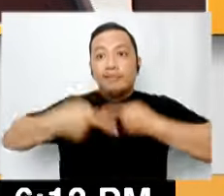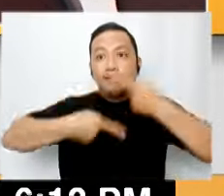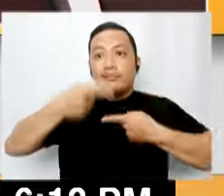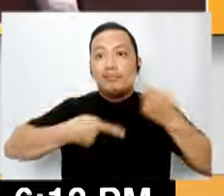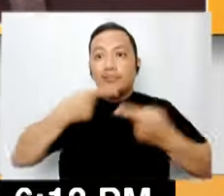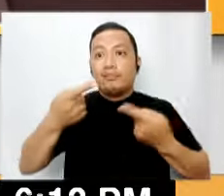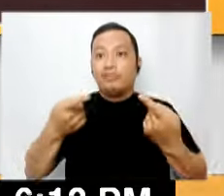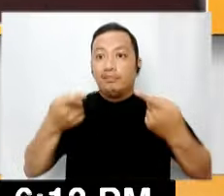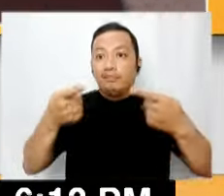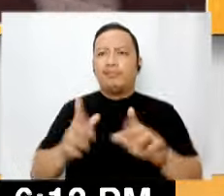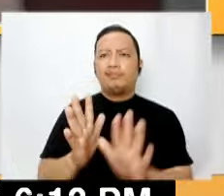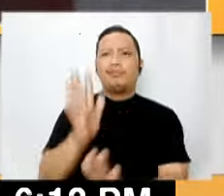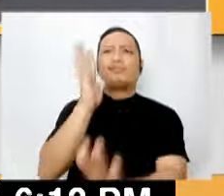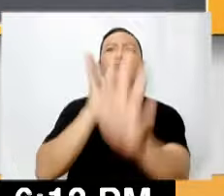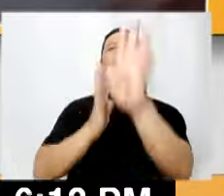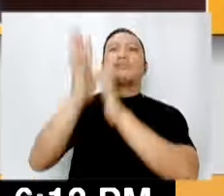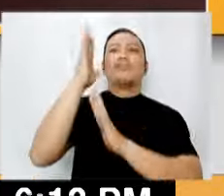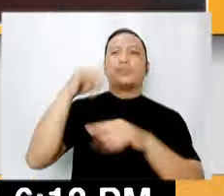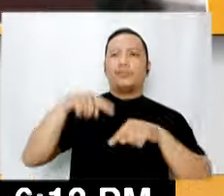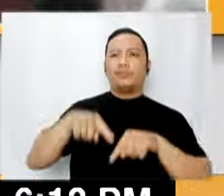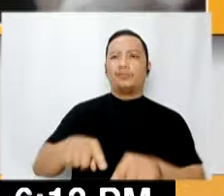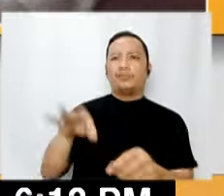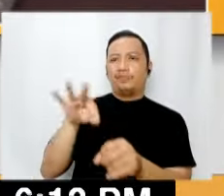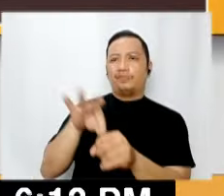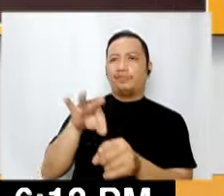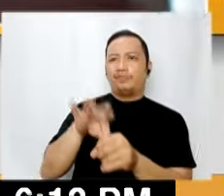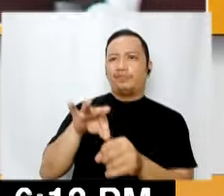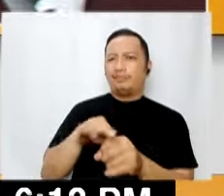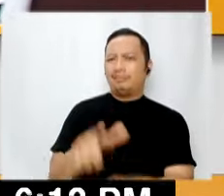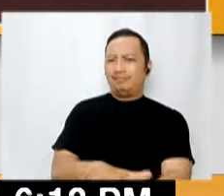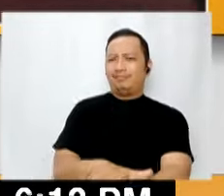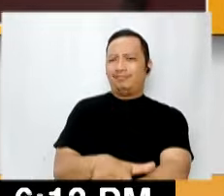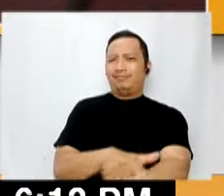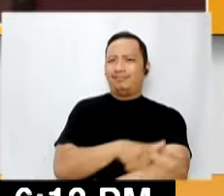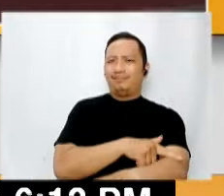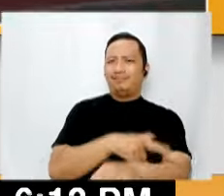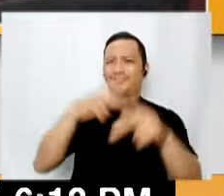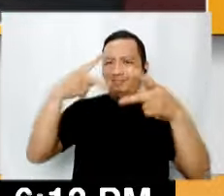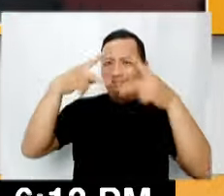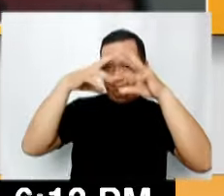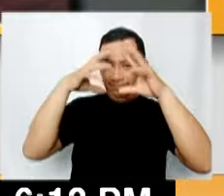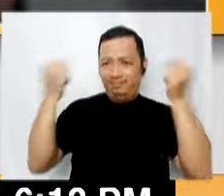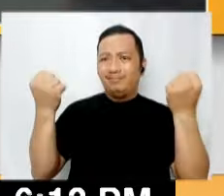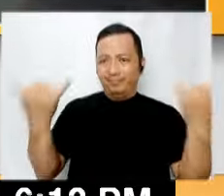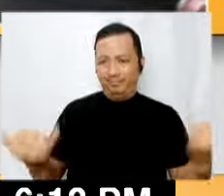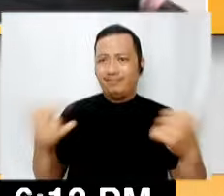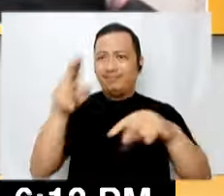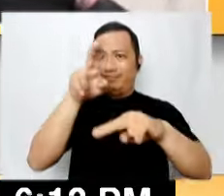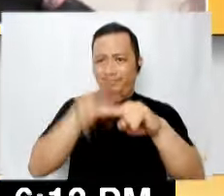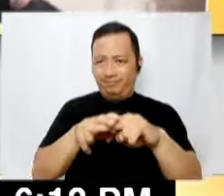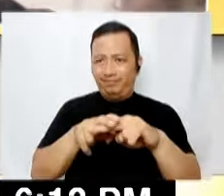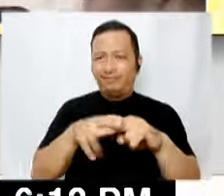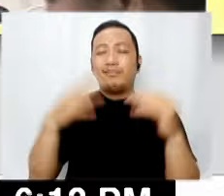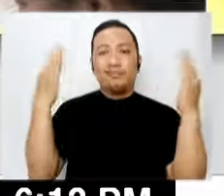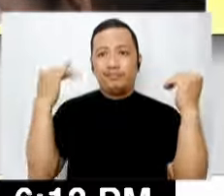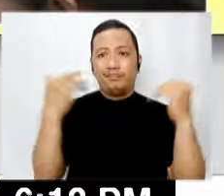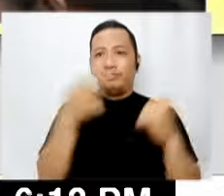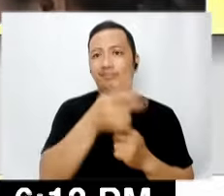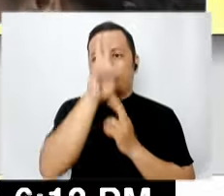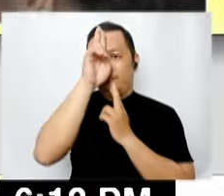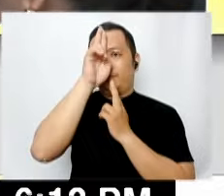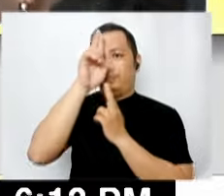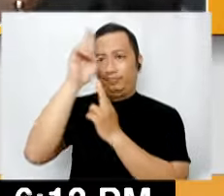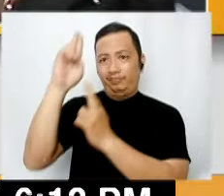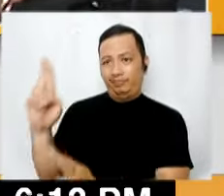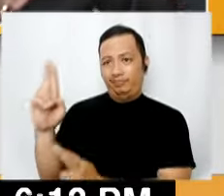panahon pa ng eleksyon. So, napakatagal na nito, vice president na siya, at sana igalang din niya yung